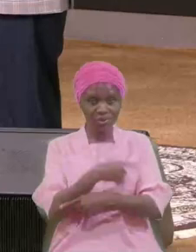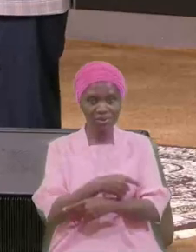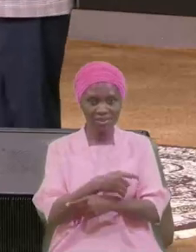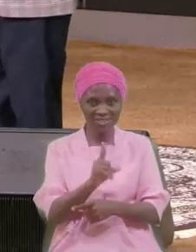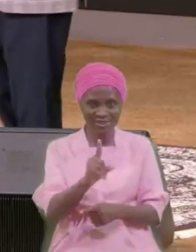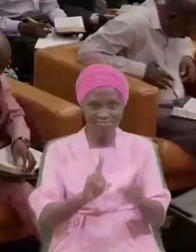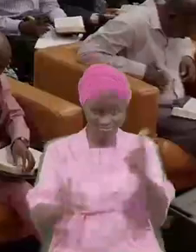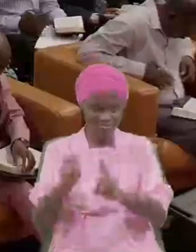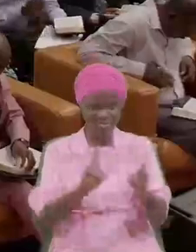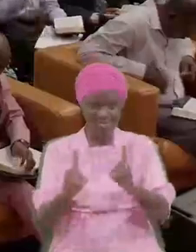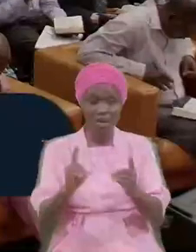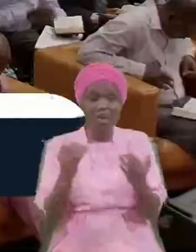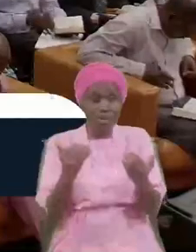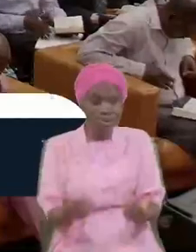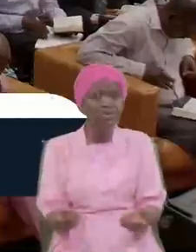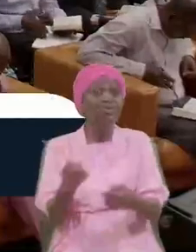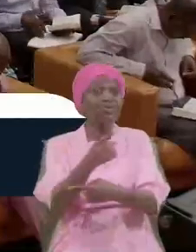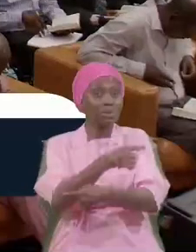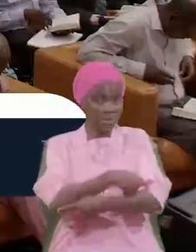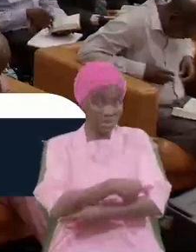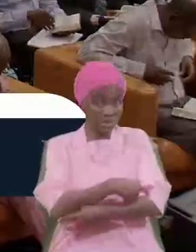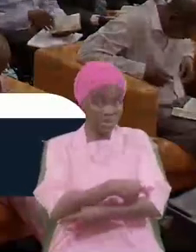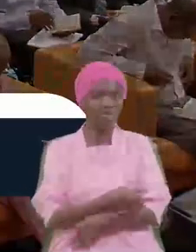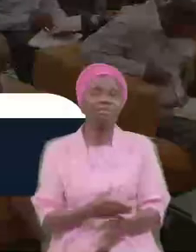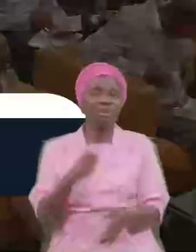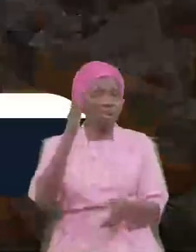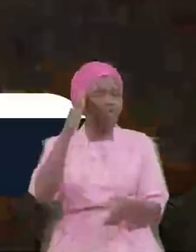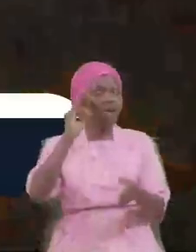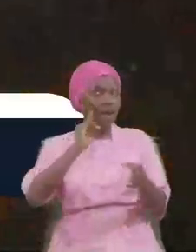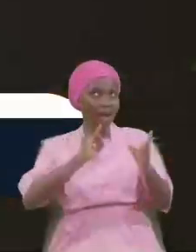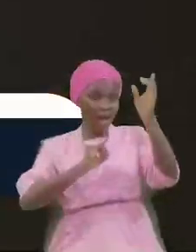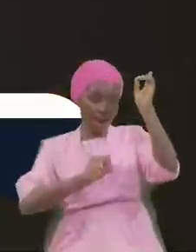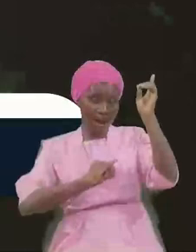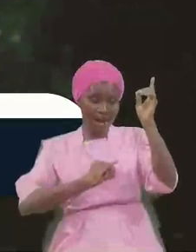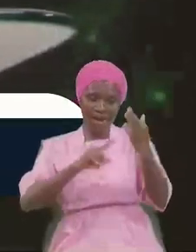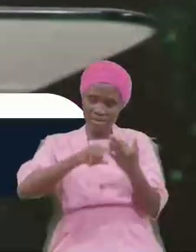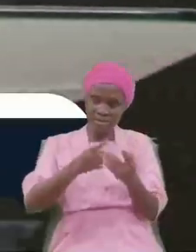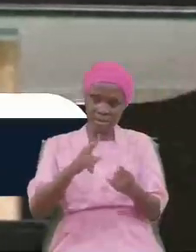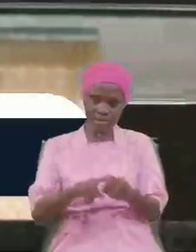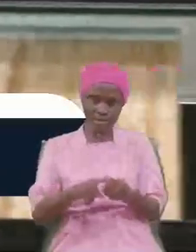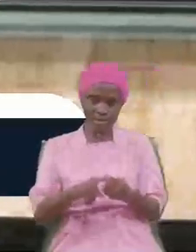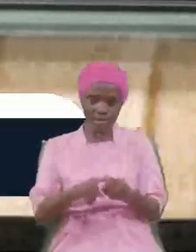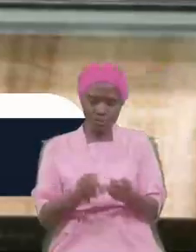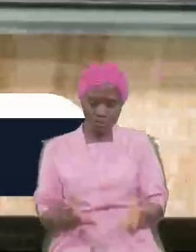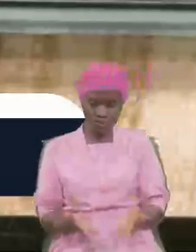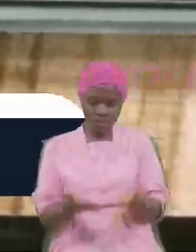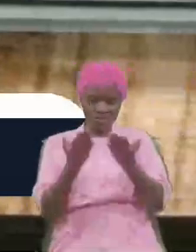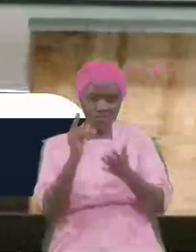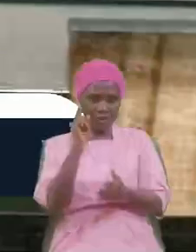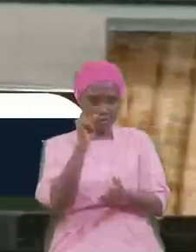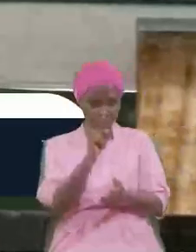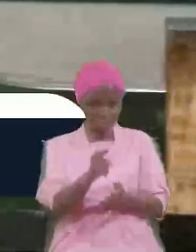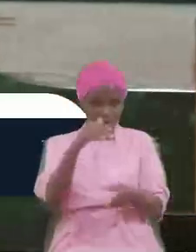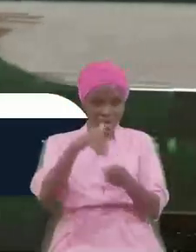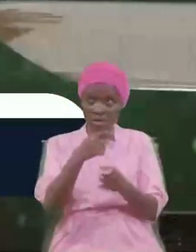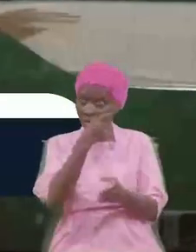là-bas, aujourd'hui, je commencerai à t'élever aux yeux de